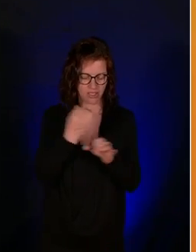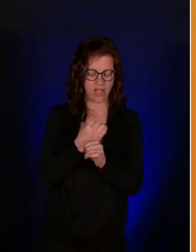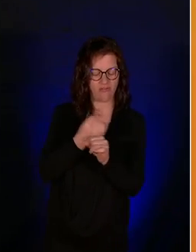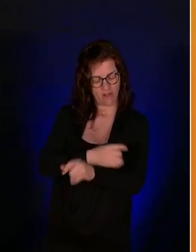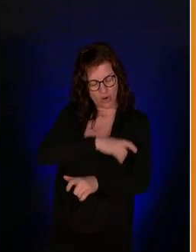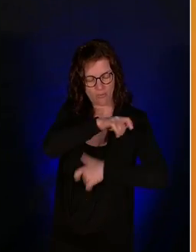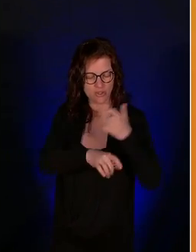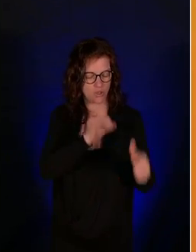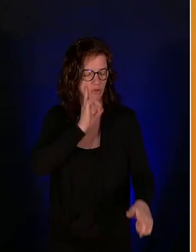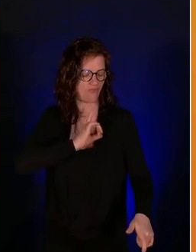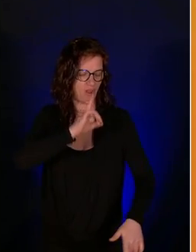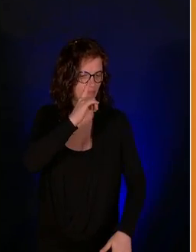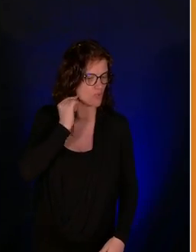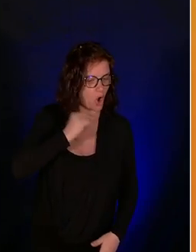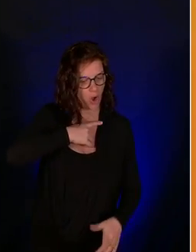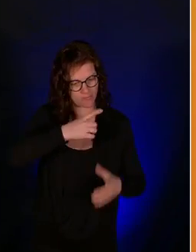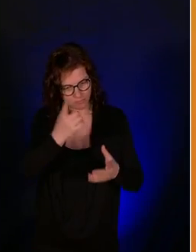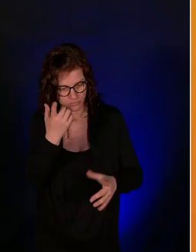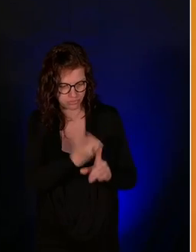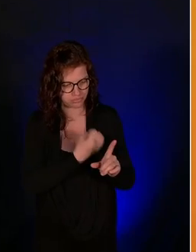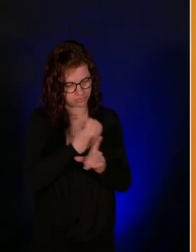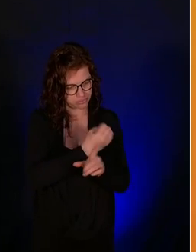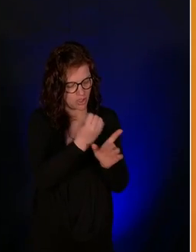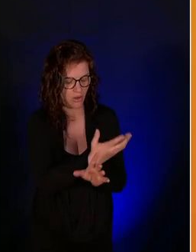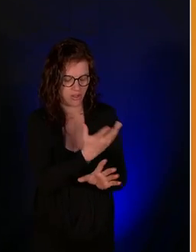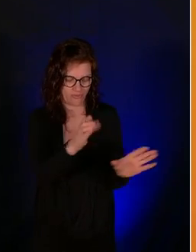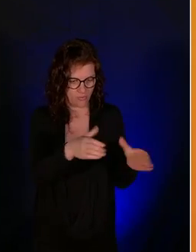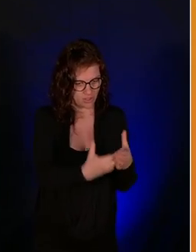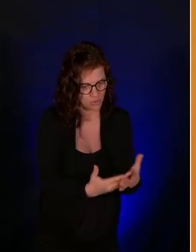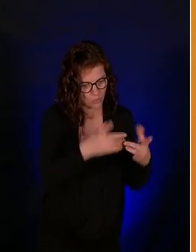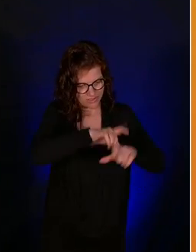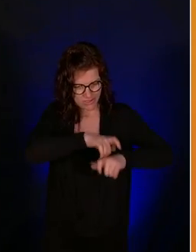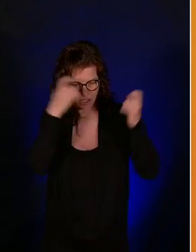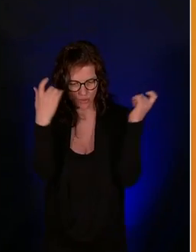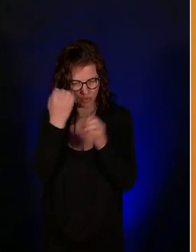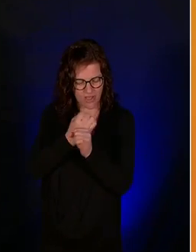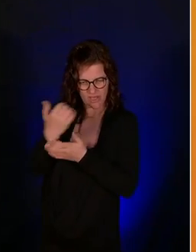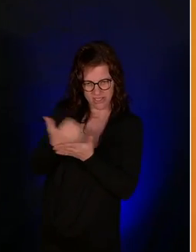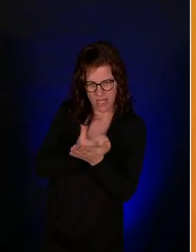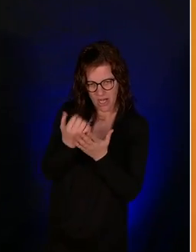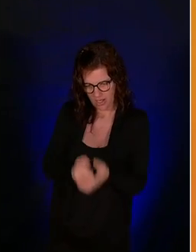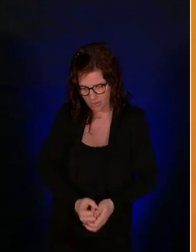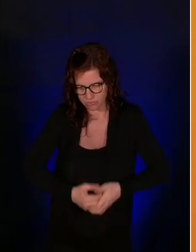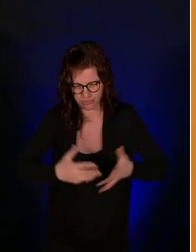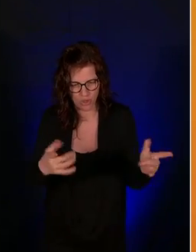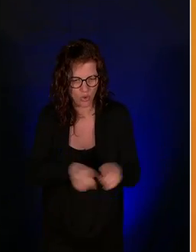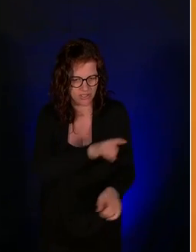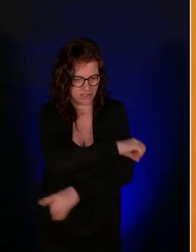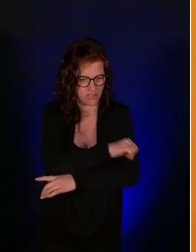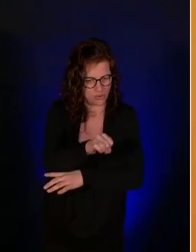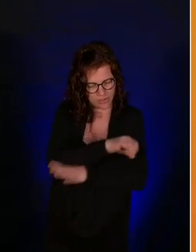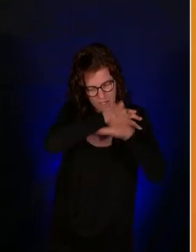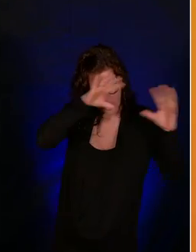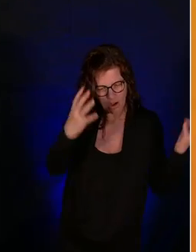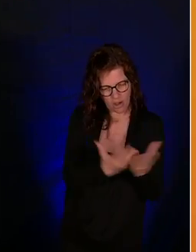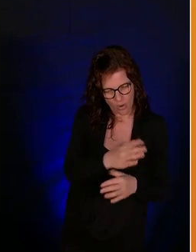travailleurs, gagner de nouveaux droits, faire vivre nos revendications de nouveaux statuts du travail salarié et de sécurité sociale